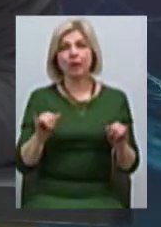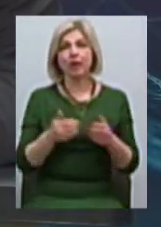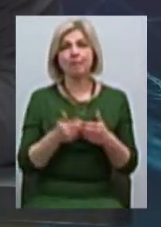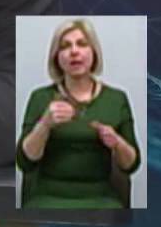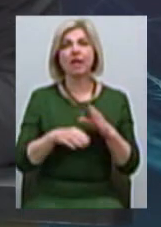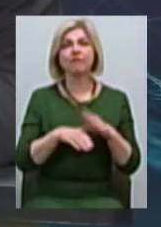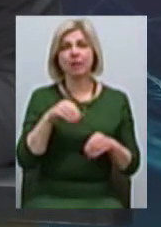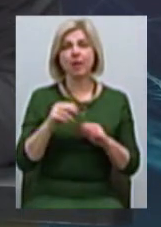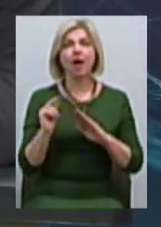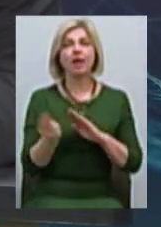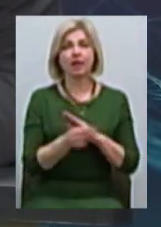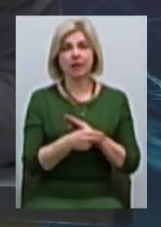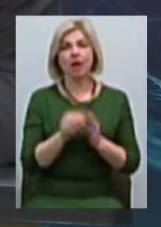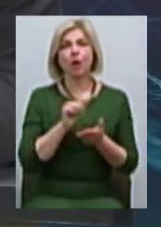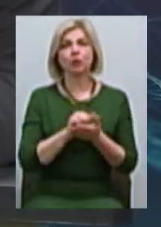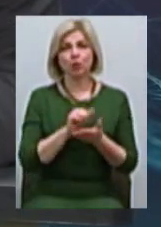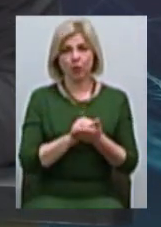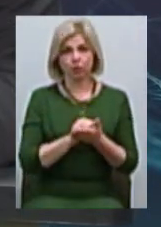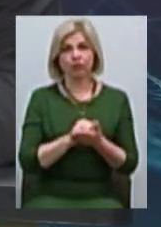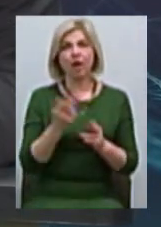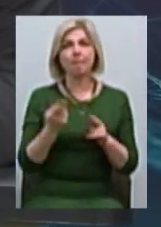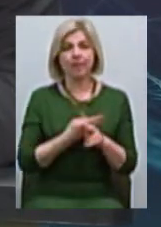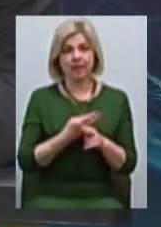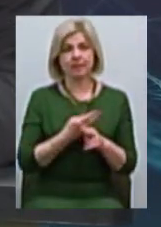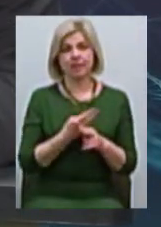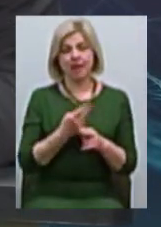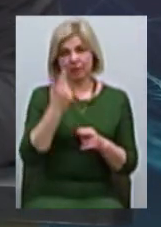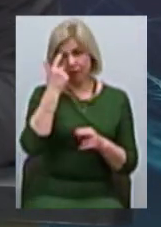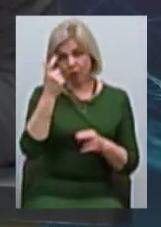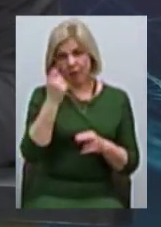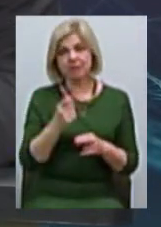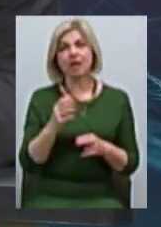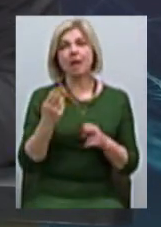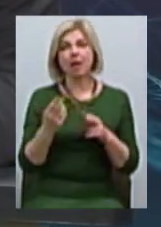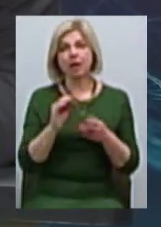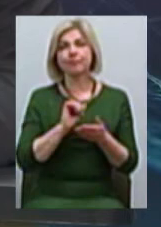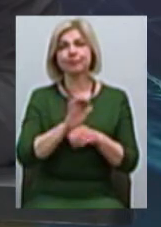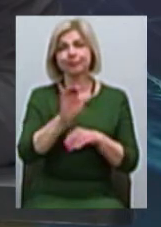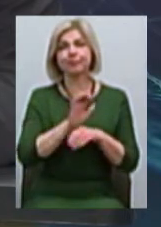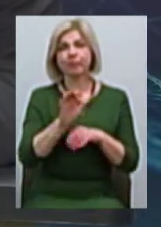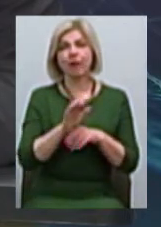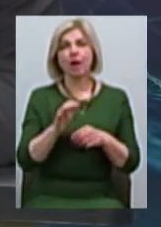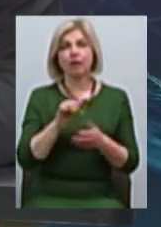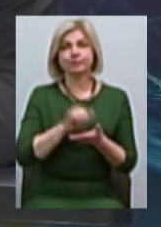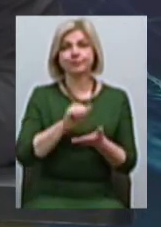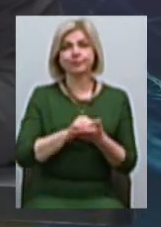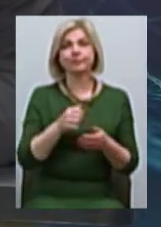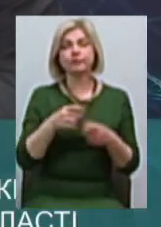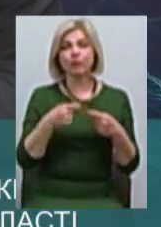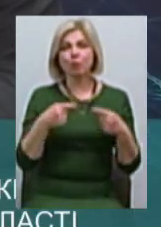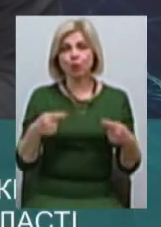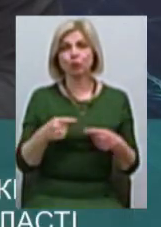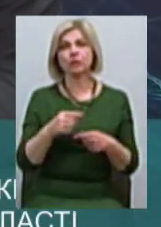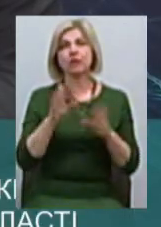передвиборчої агітації, друкованої передвиборчої агітації без вихідних даних, розміщення друкованої агітаційної продукції в законом